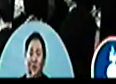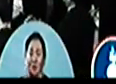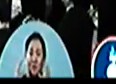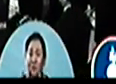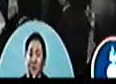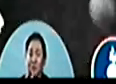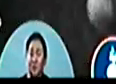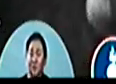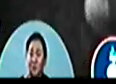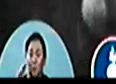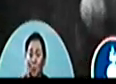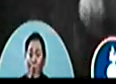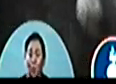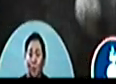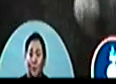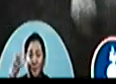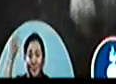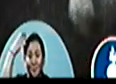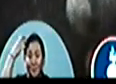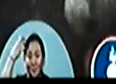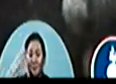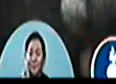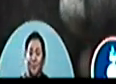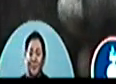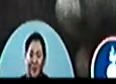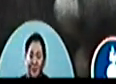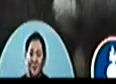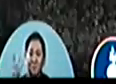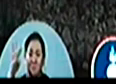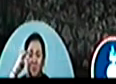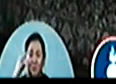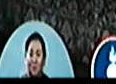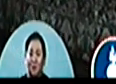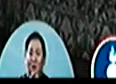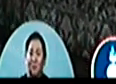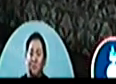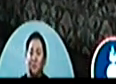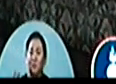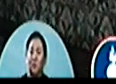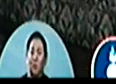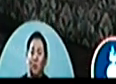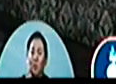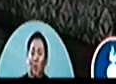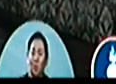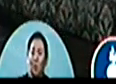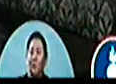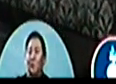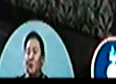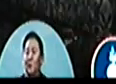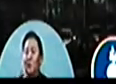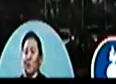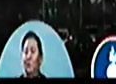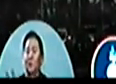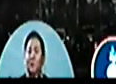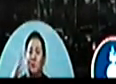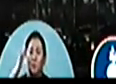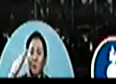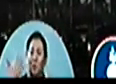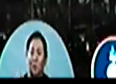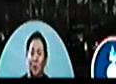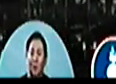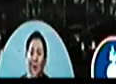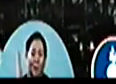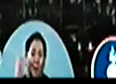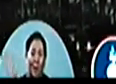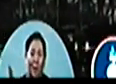засаглал, мөнгө, эрх мэдэл, танил талын хүчинд дулдуйдсан хуулиас гадуур асар нарийн зохион байгуулалт бүхий авилгын бүлэглэлүүдийн